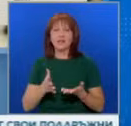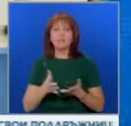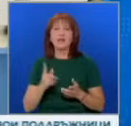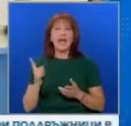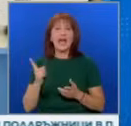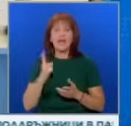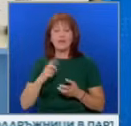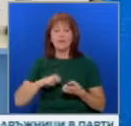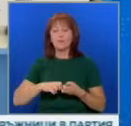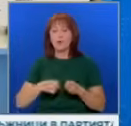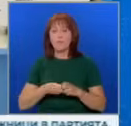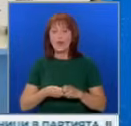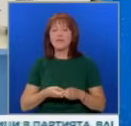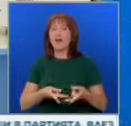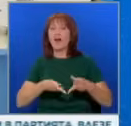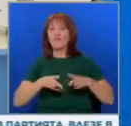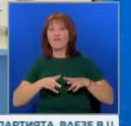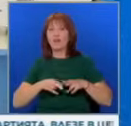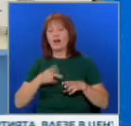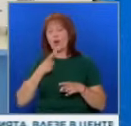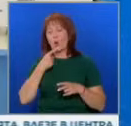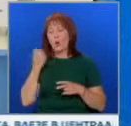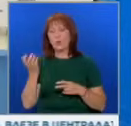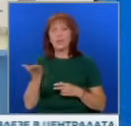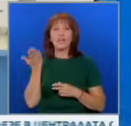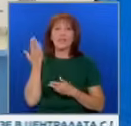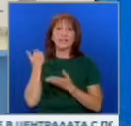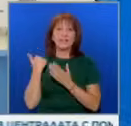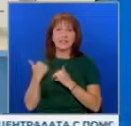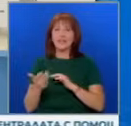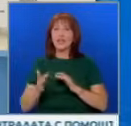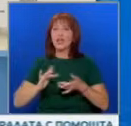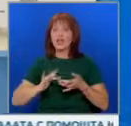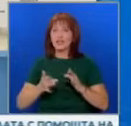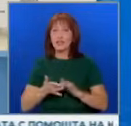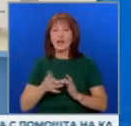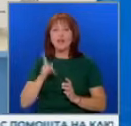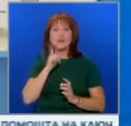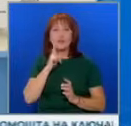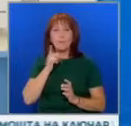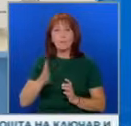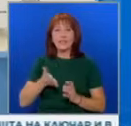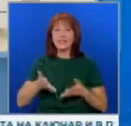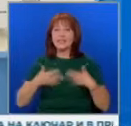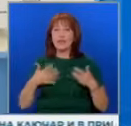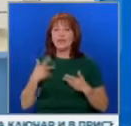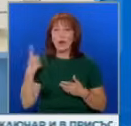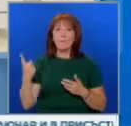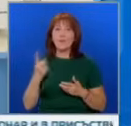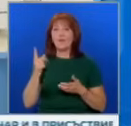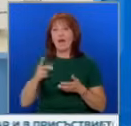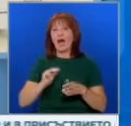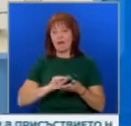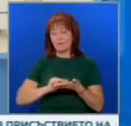буквално върна човечеството десетилетия назад. В социалните мрежи пътник се радва на първия в живота му ръчно